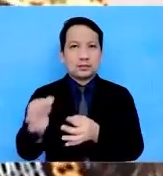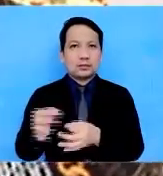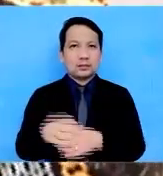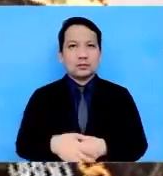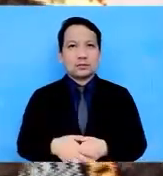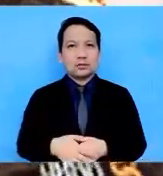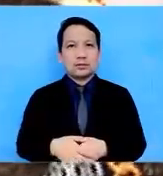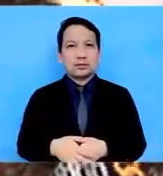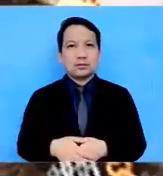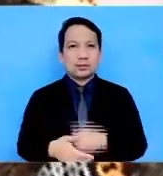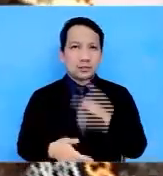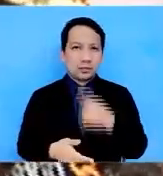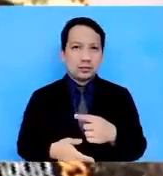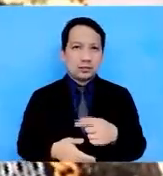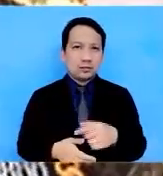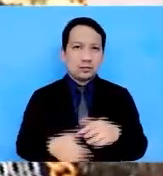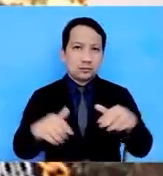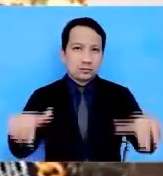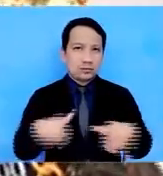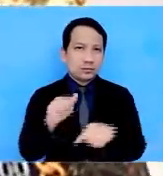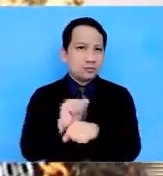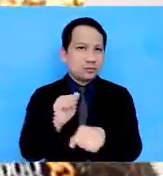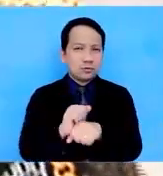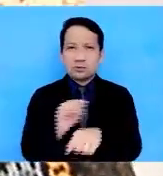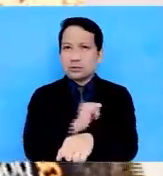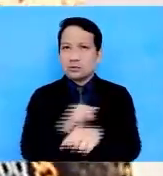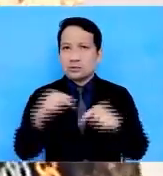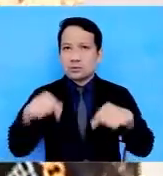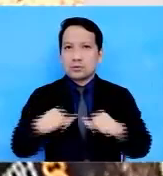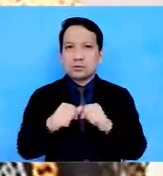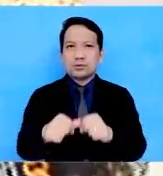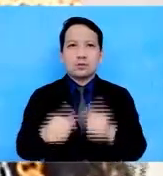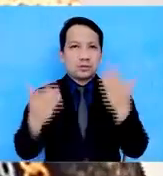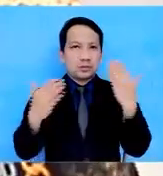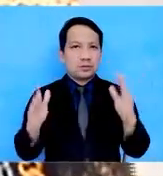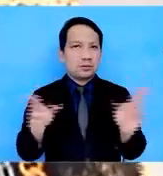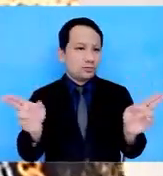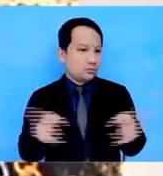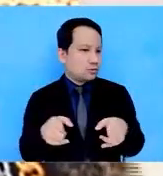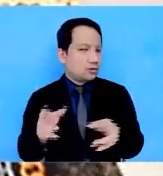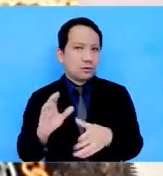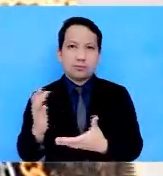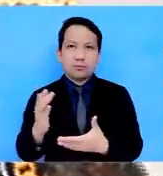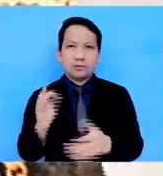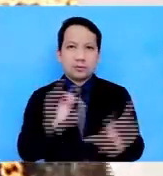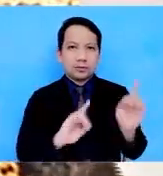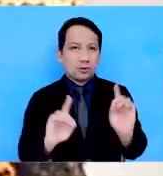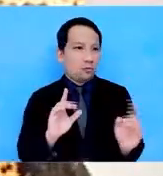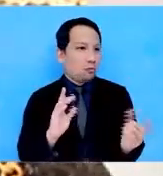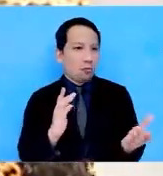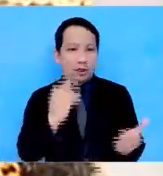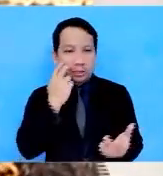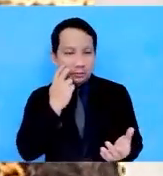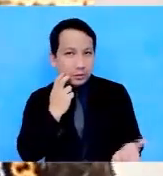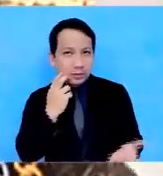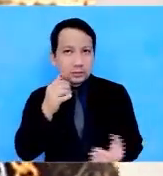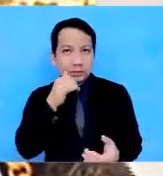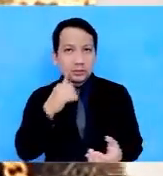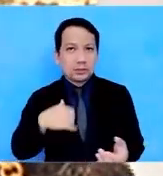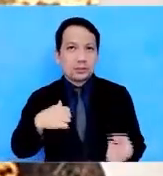yung kasabihan na hard work pays off. Kasi we don't take shortcuts. Walang daya. Like I said, like yesterday